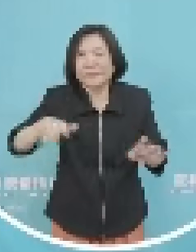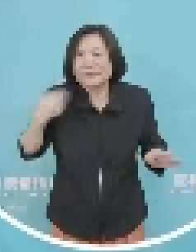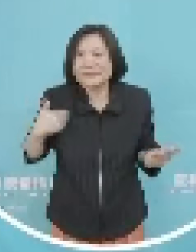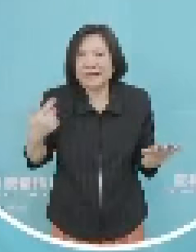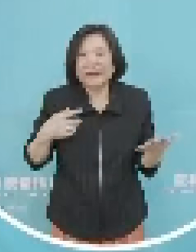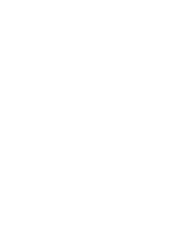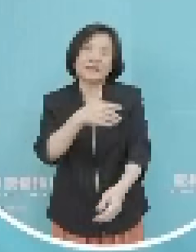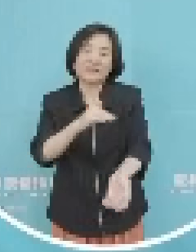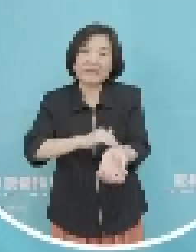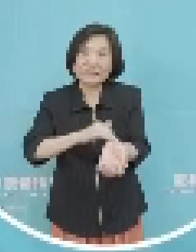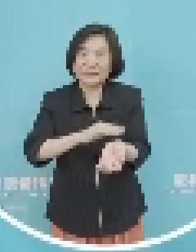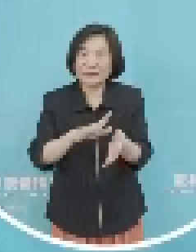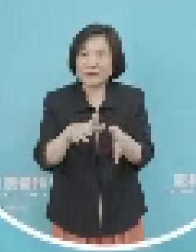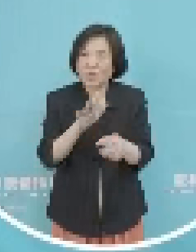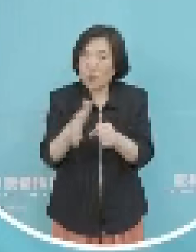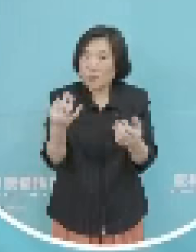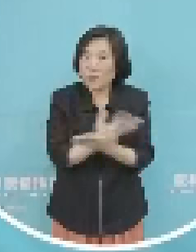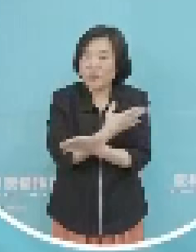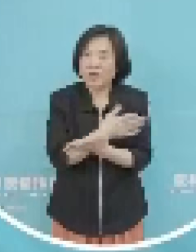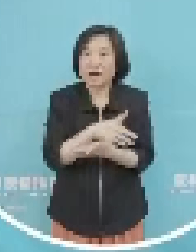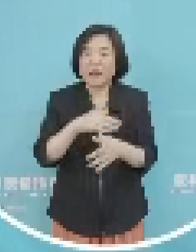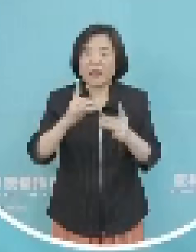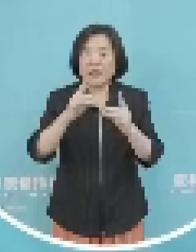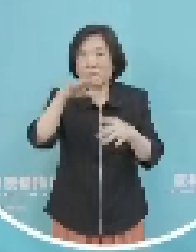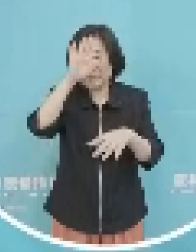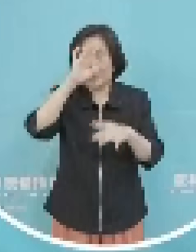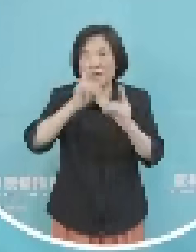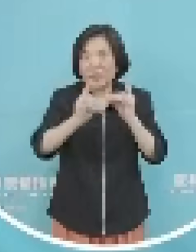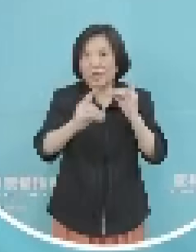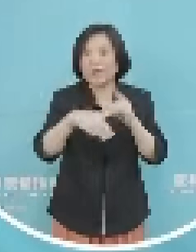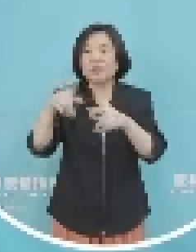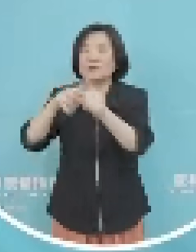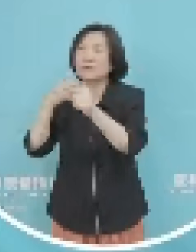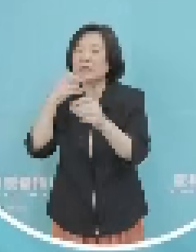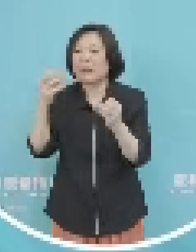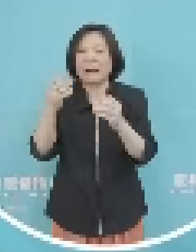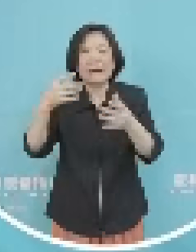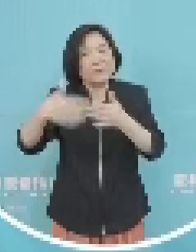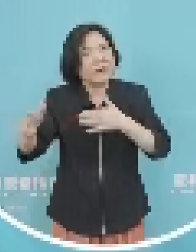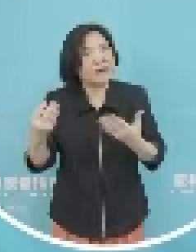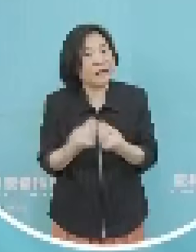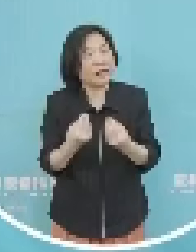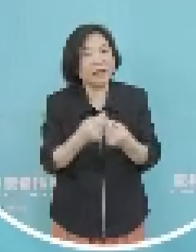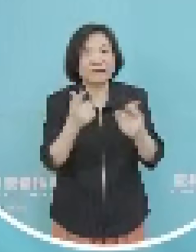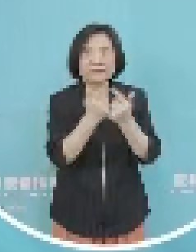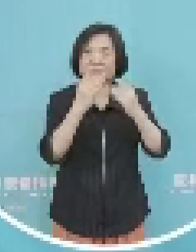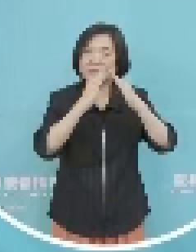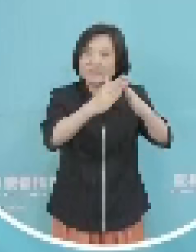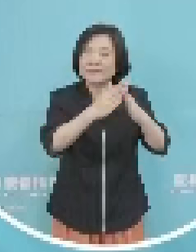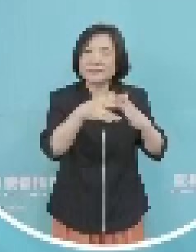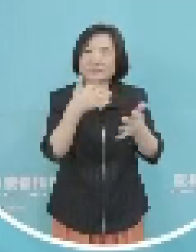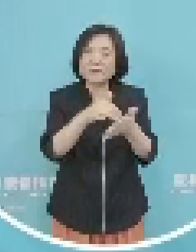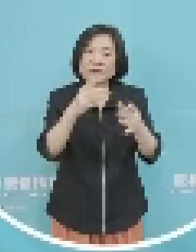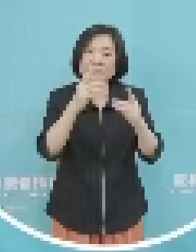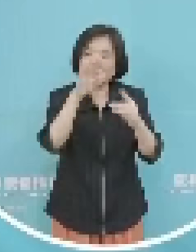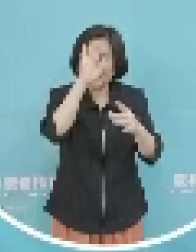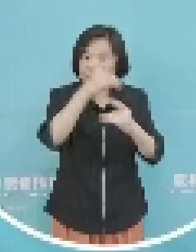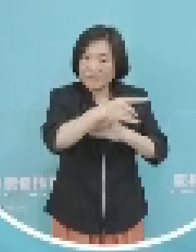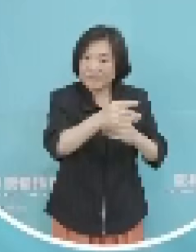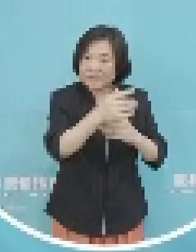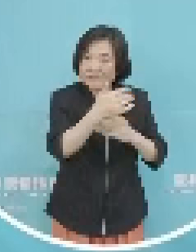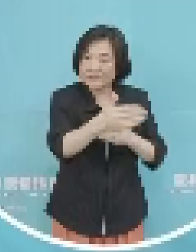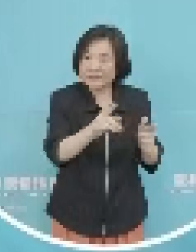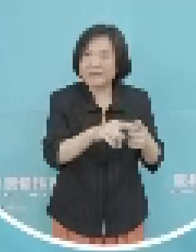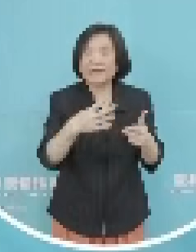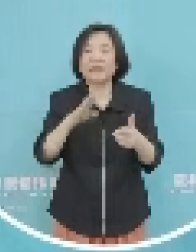怪了。 有媒体问到病床数跟中央瞧不拢，那到底台北市计算病房是怎么算的？是中央没有算